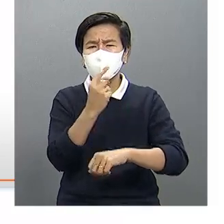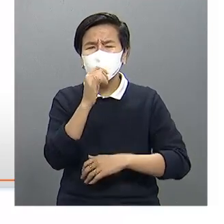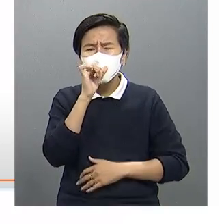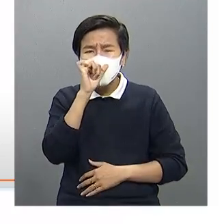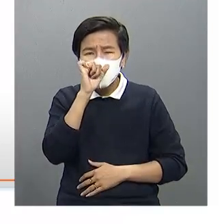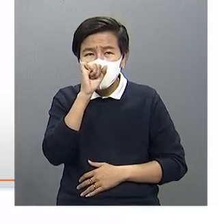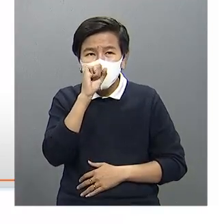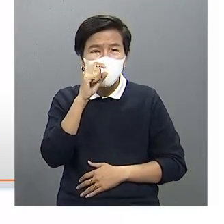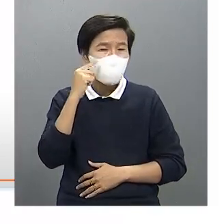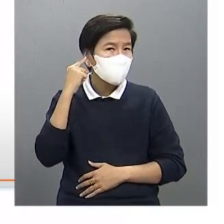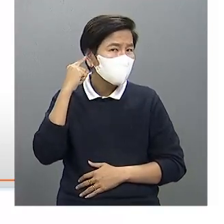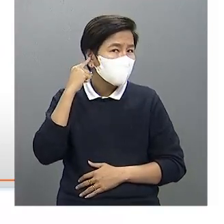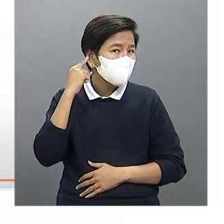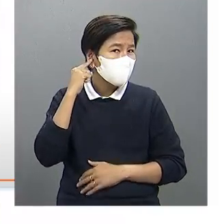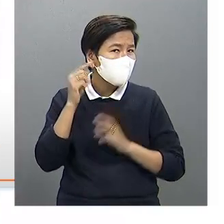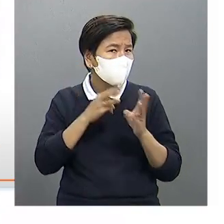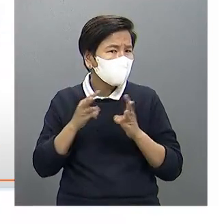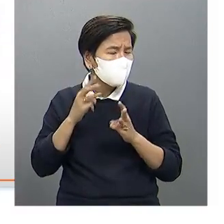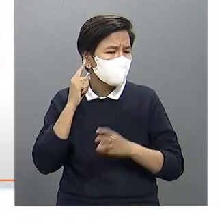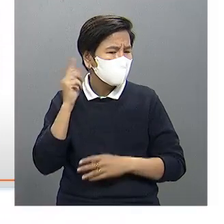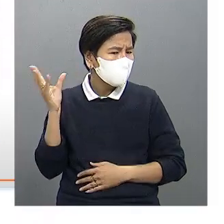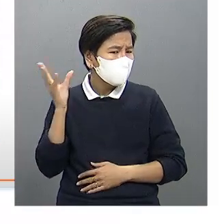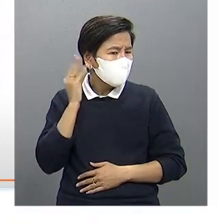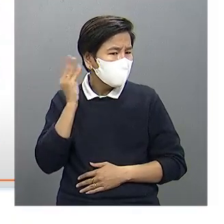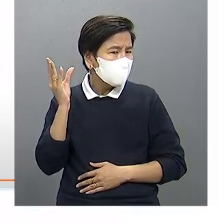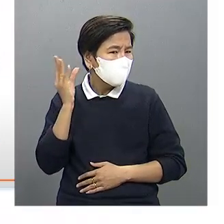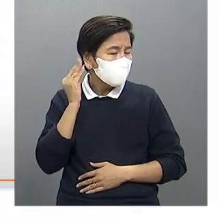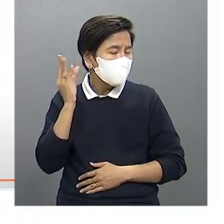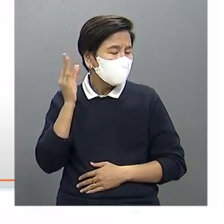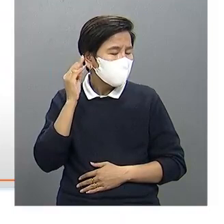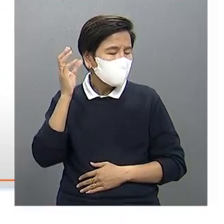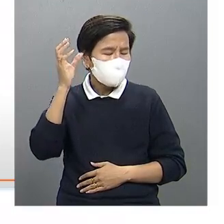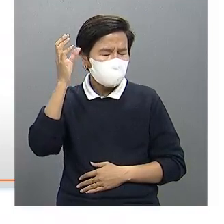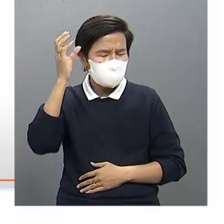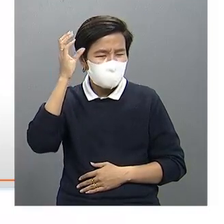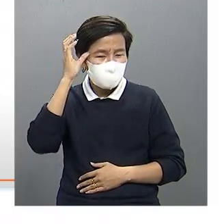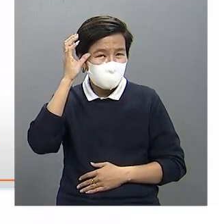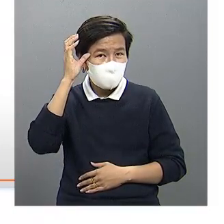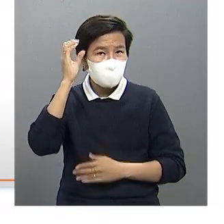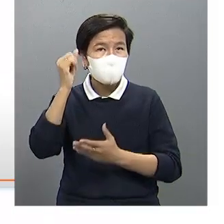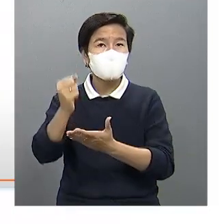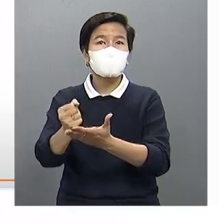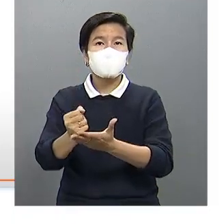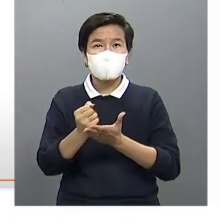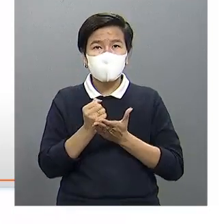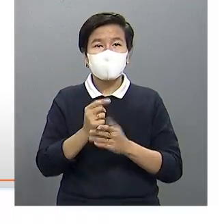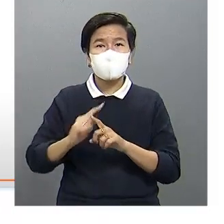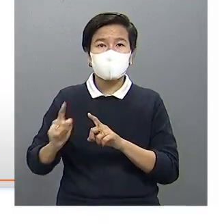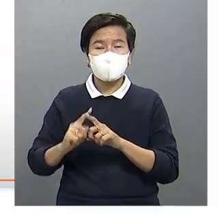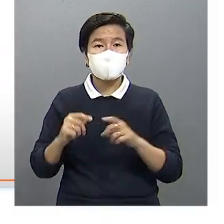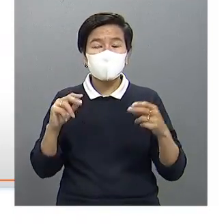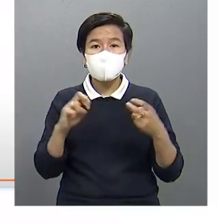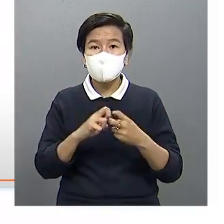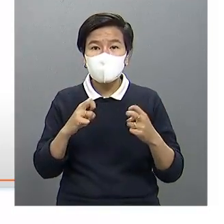ะครับผม อาจจะช่วยให้แบบว่าสถานการณ์ใดๆมันทุเลาลงได้นะครับช่วงนี้แล้วก็คือช่ว